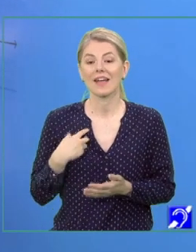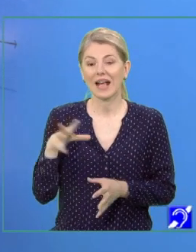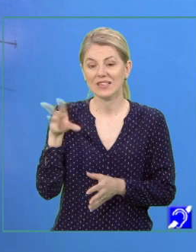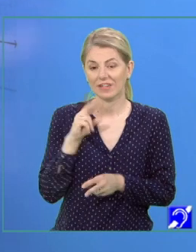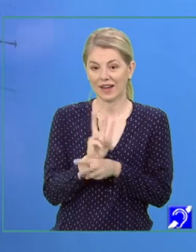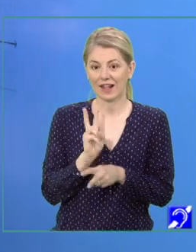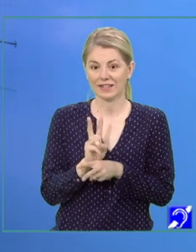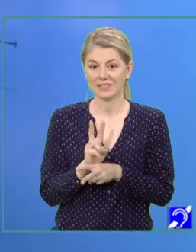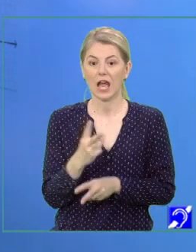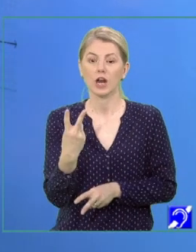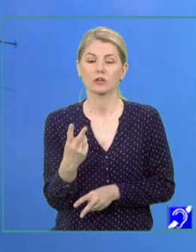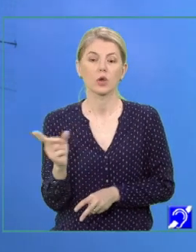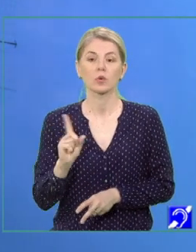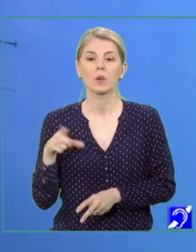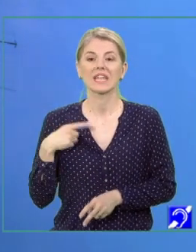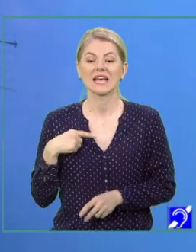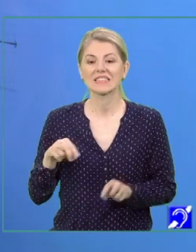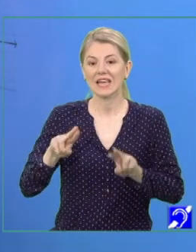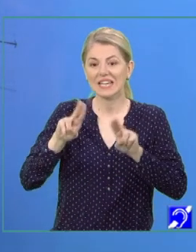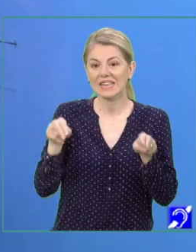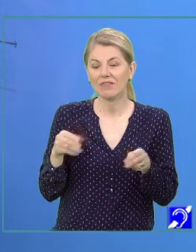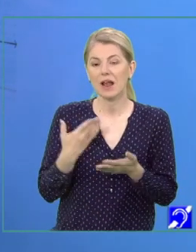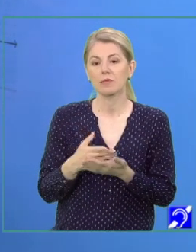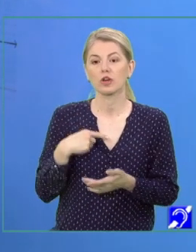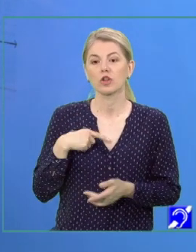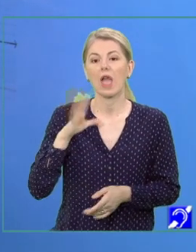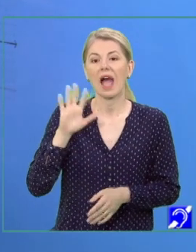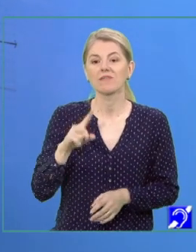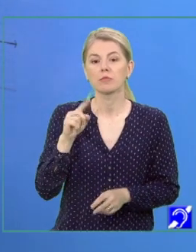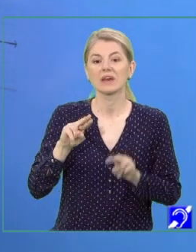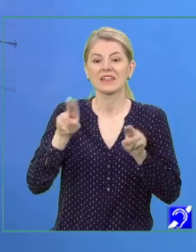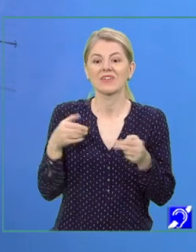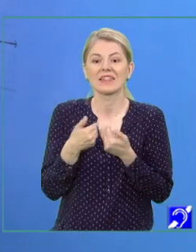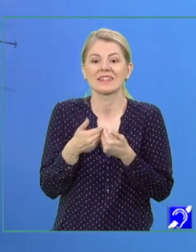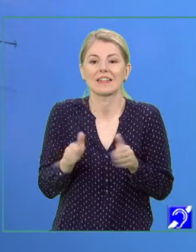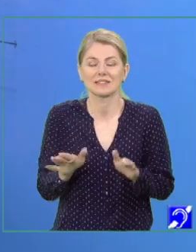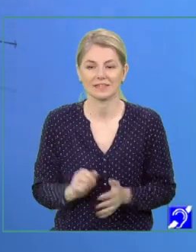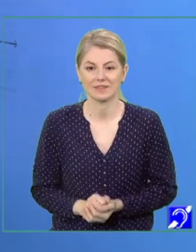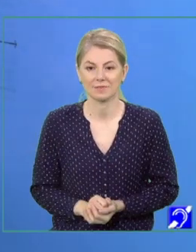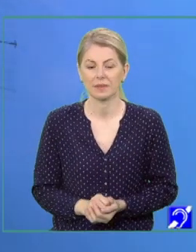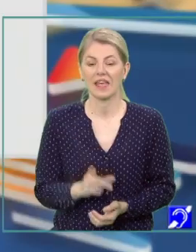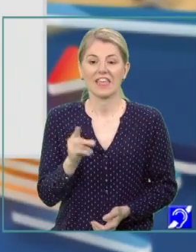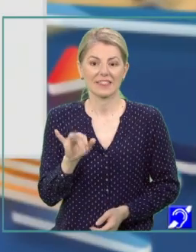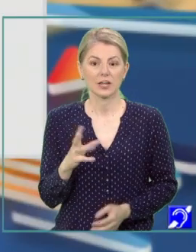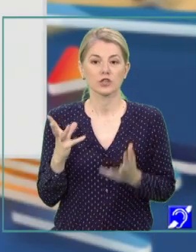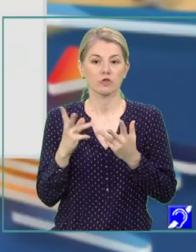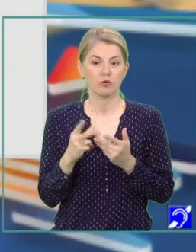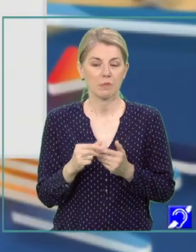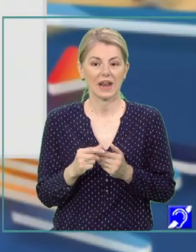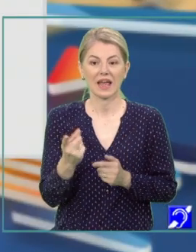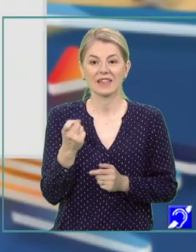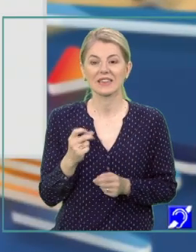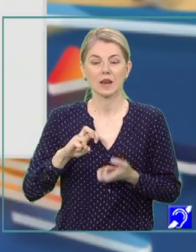atrag atenția că 2 nu se află în interval, pentru că noi avem un interval deschis. Deci numerele